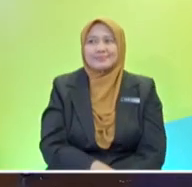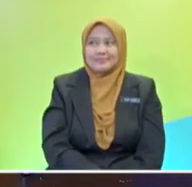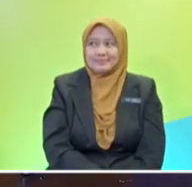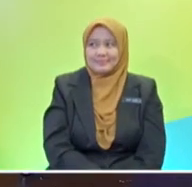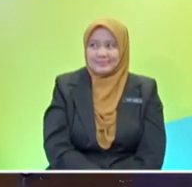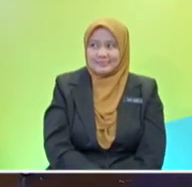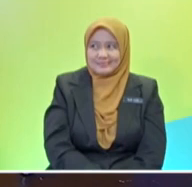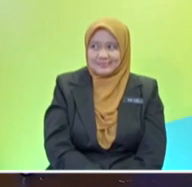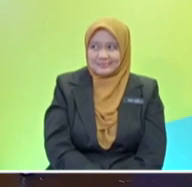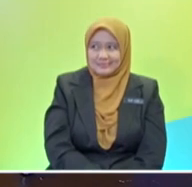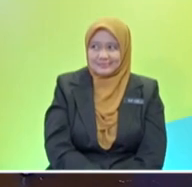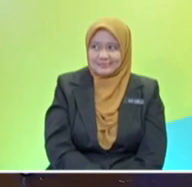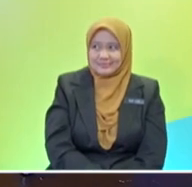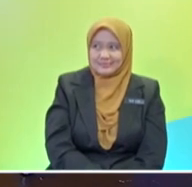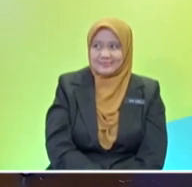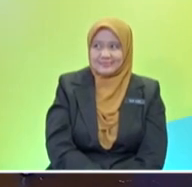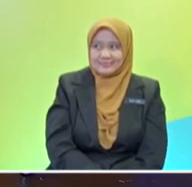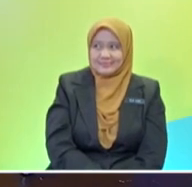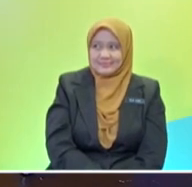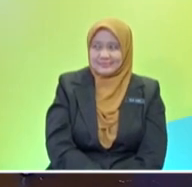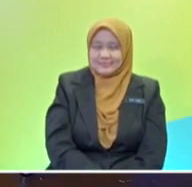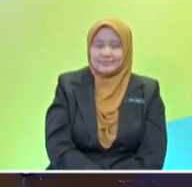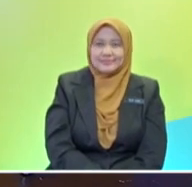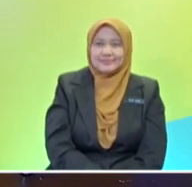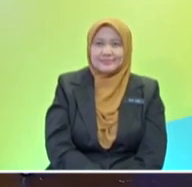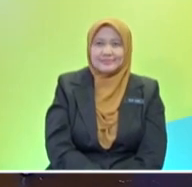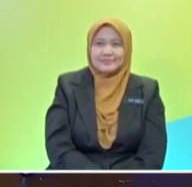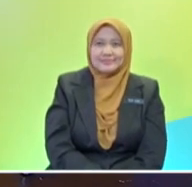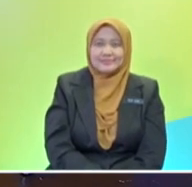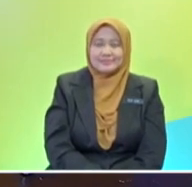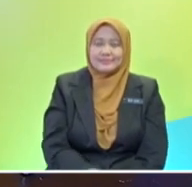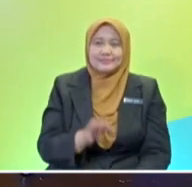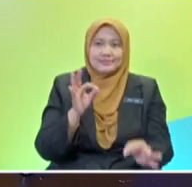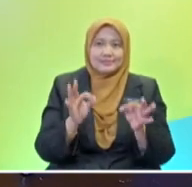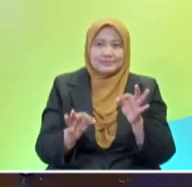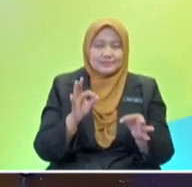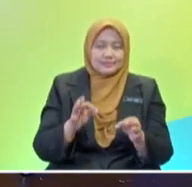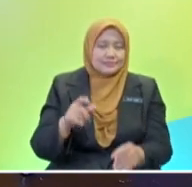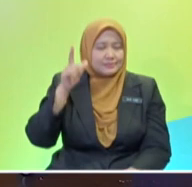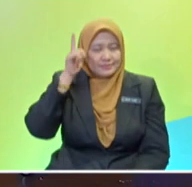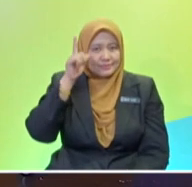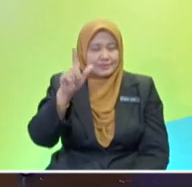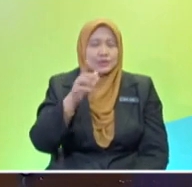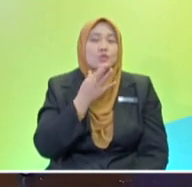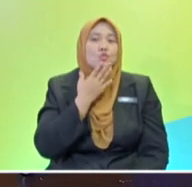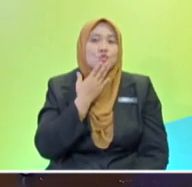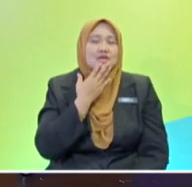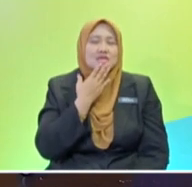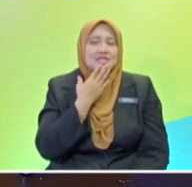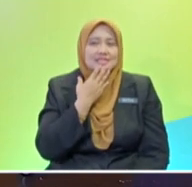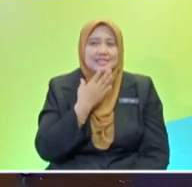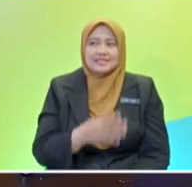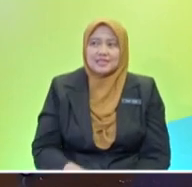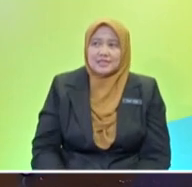Sesungguhnya Din adalah murid yang terbijak. Okey. Kalau Din tengok dari segi warnanya.